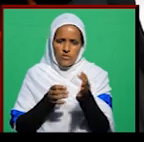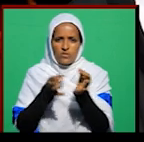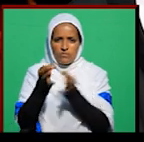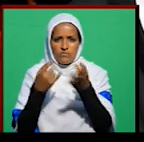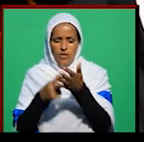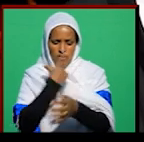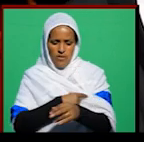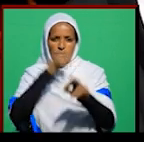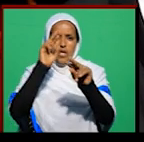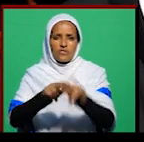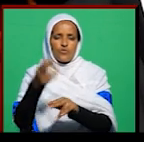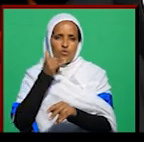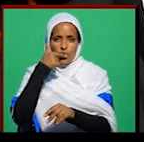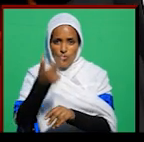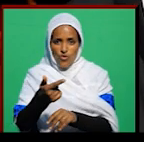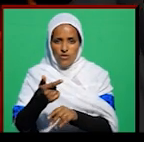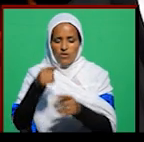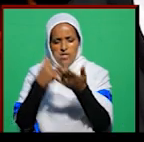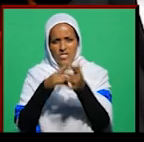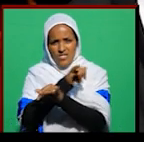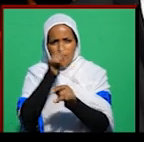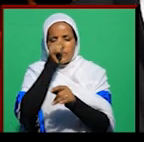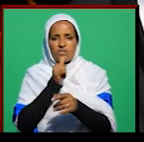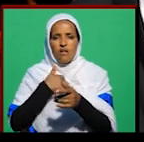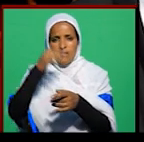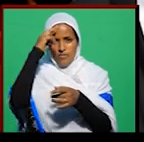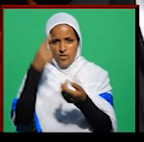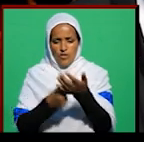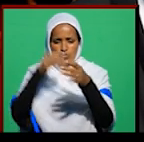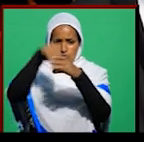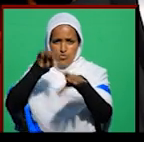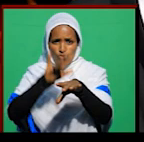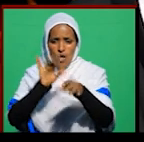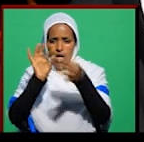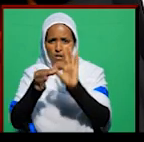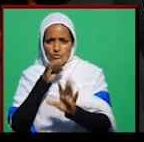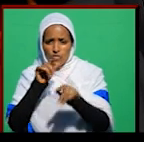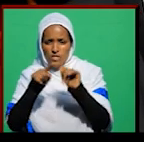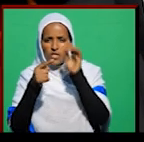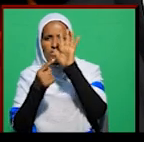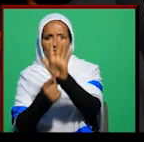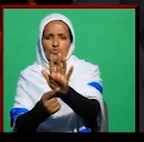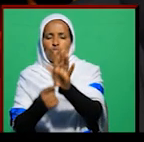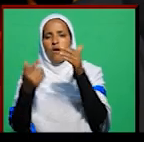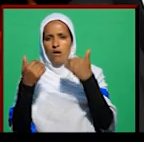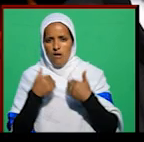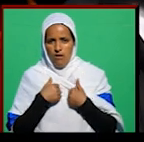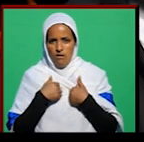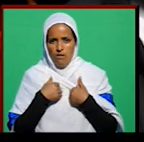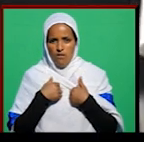ሲላ ገልጽ እዚያው ላይ በልቡ ነው አታስቀምጠው ነበረ ብሎ የተናገረላት እንዲህ አይነት ምስጢር ስላለ ነው። ውስጡ ላይ ያልተረጎመችው ግን